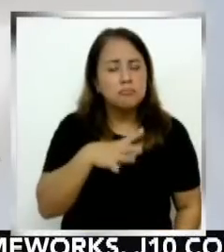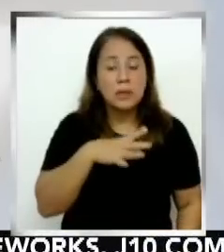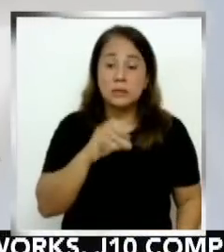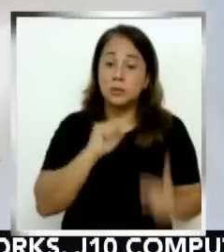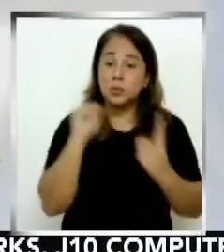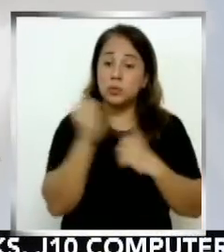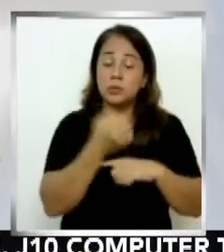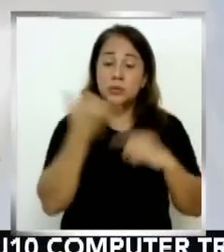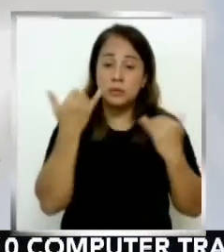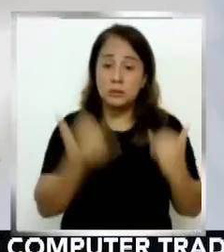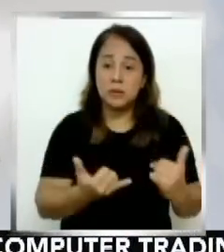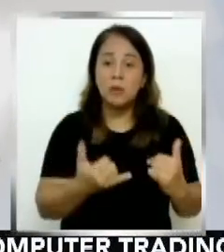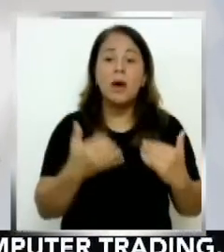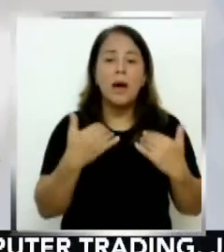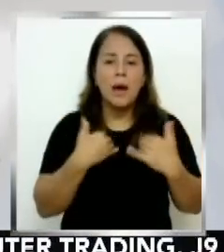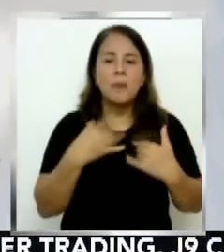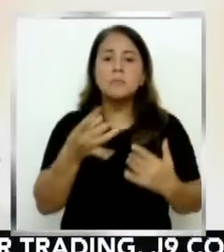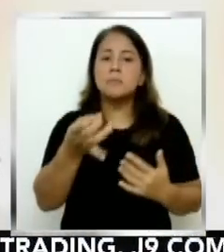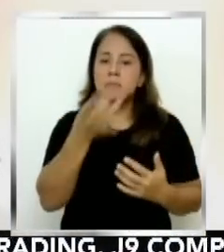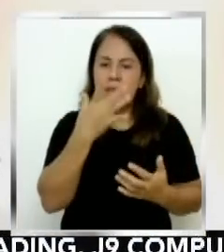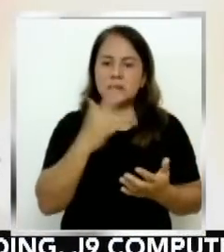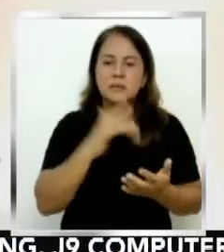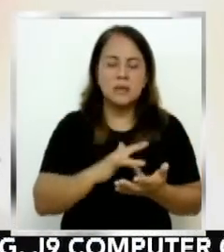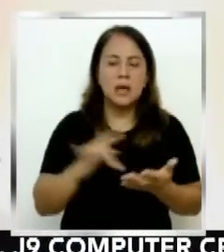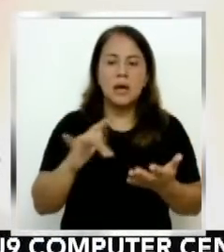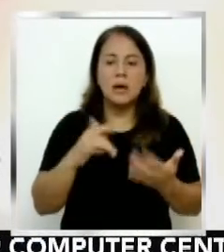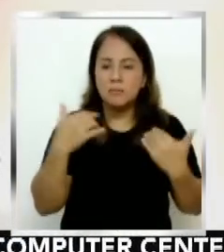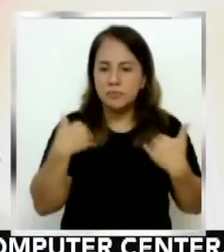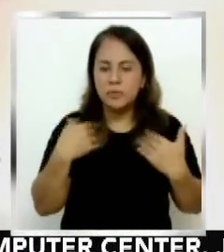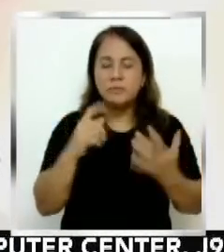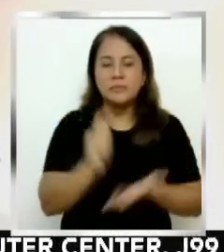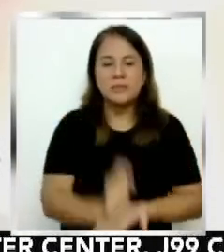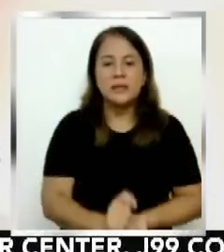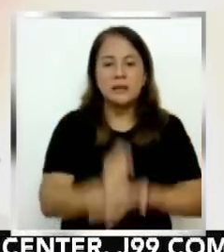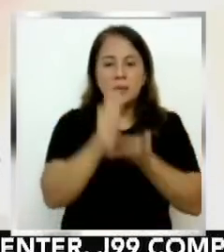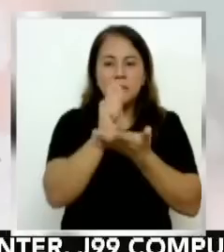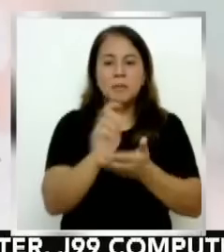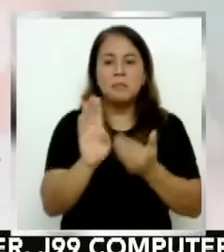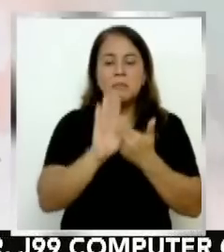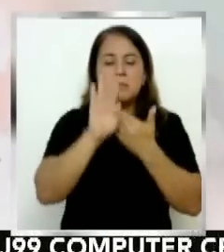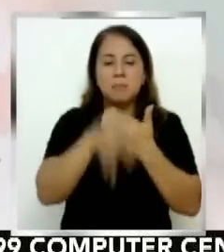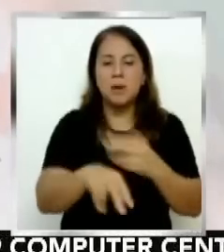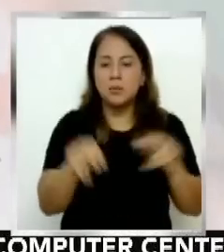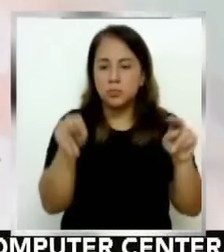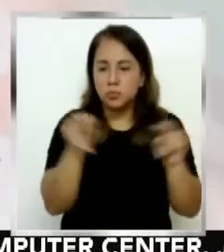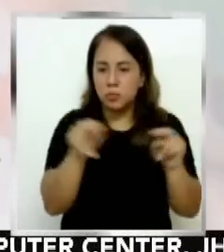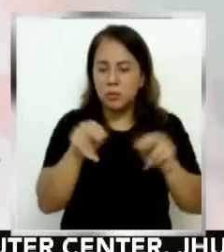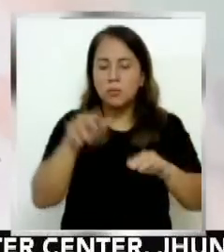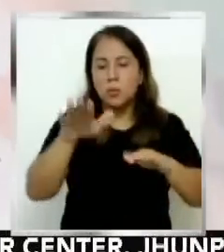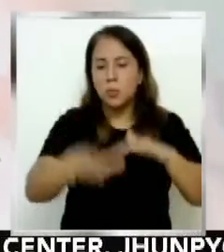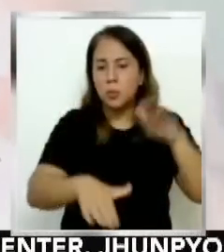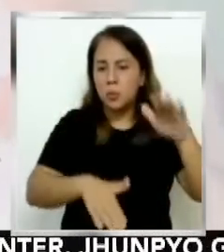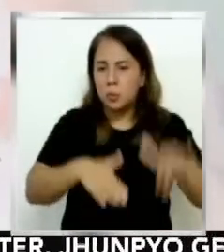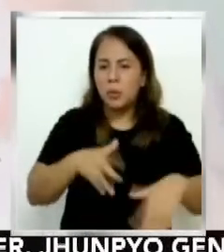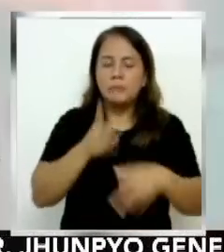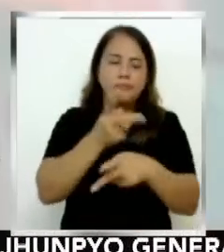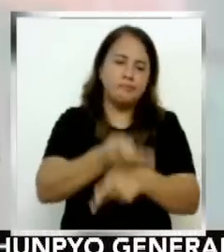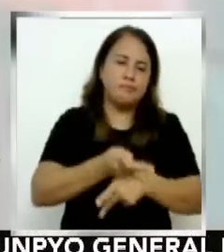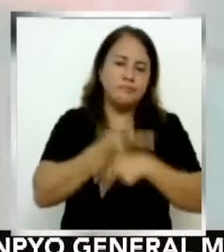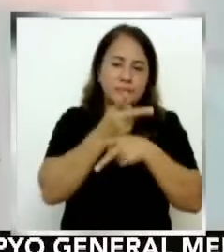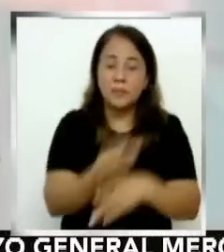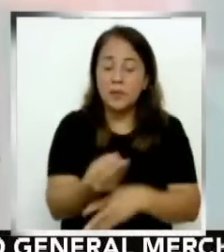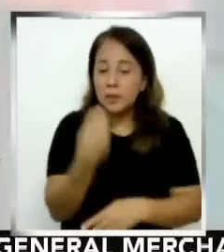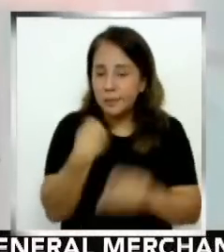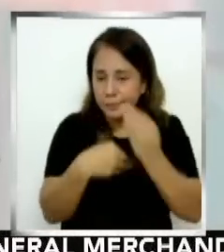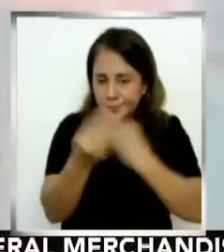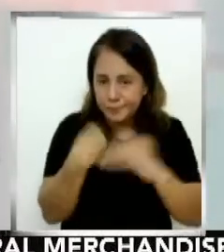May mga iniinom siyang gamot at sumasailalim sa therapy para magbalik normal ang paglalakad. Naging maingat din sila sa pagkain ni Jin Lei.